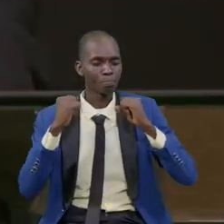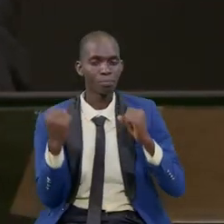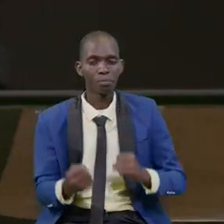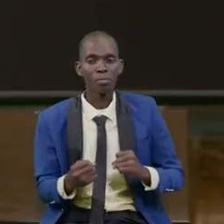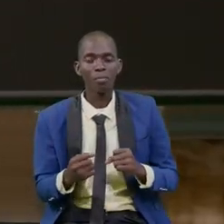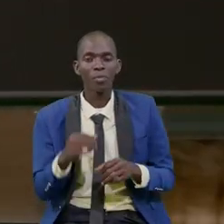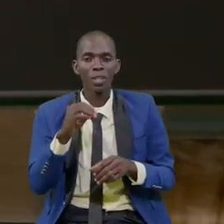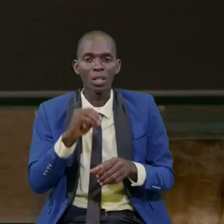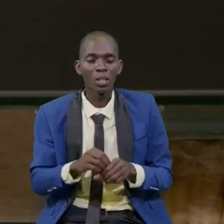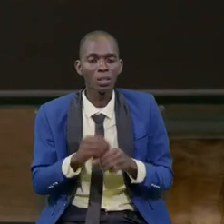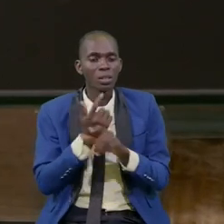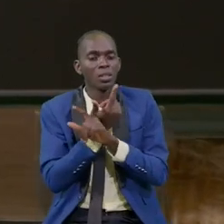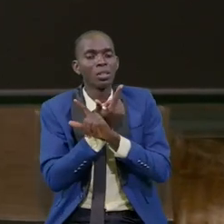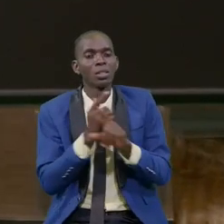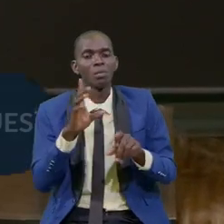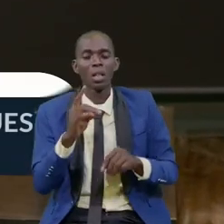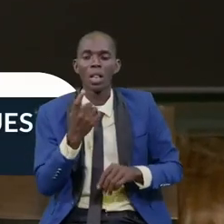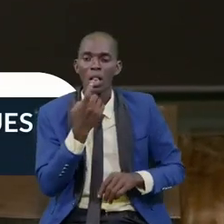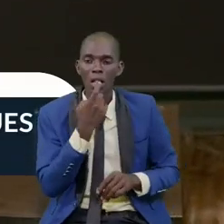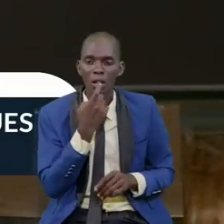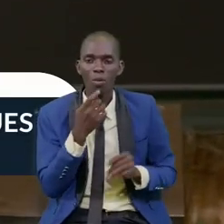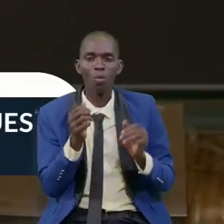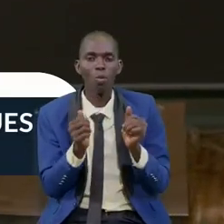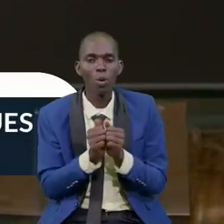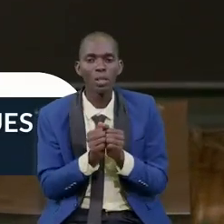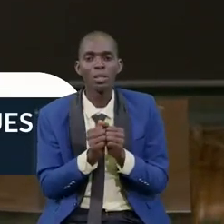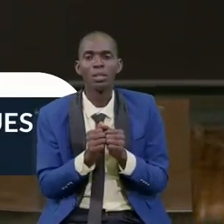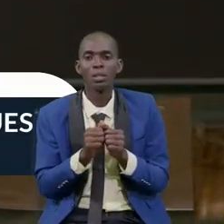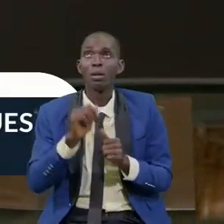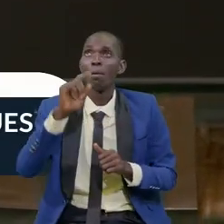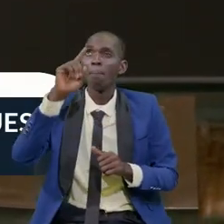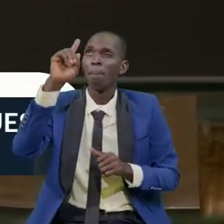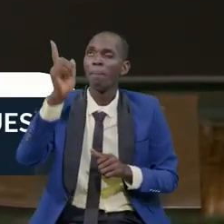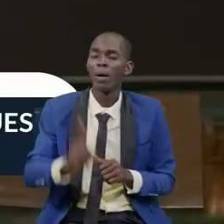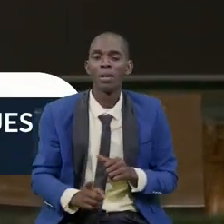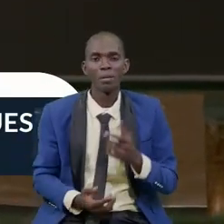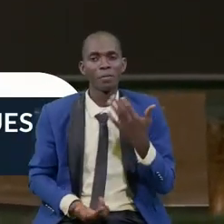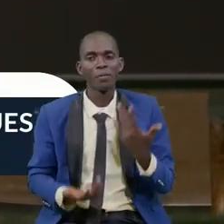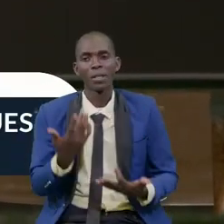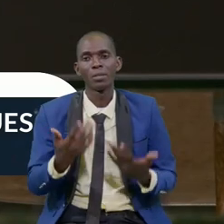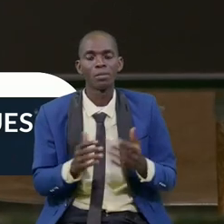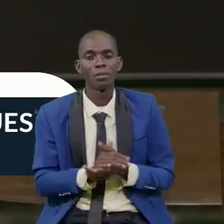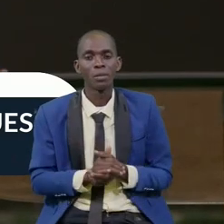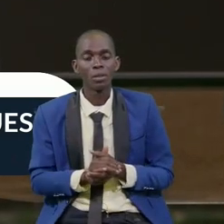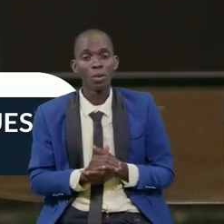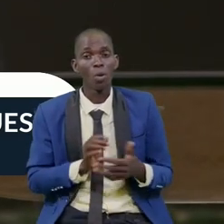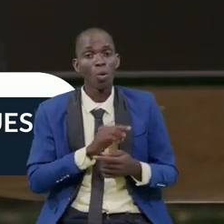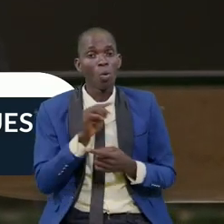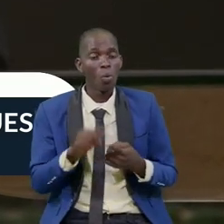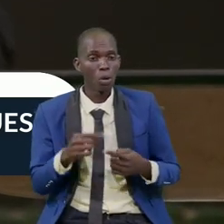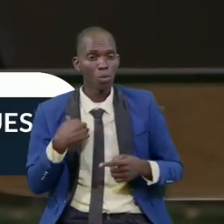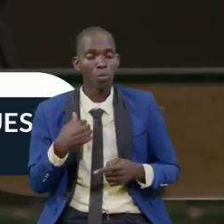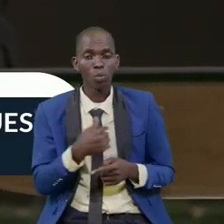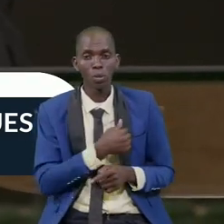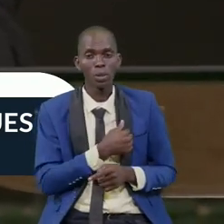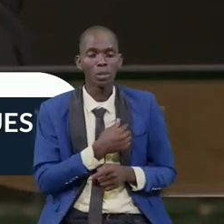voir la dynamite dans les langues libérées avec le